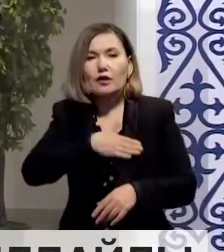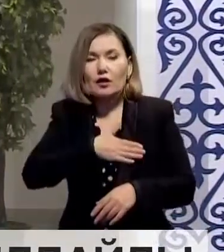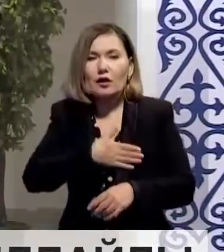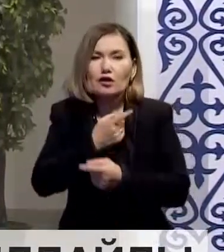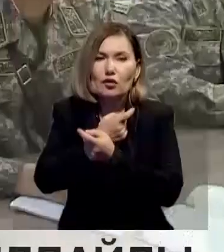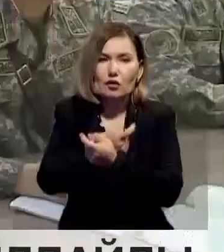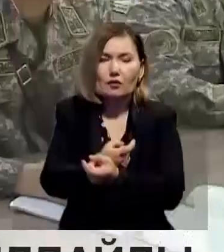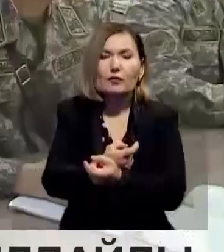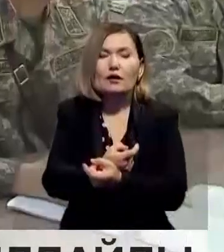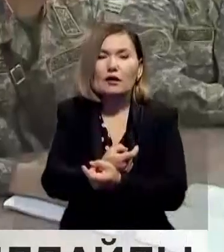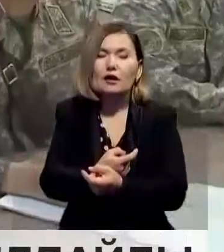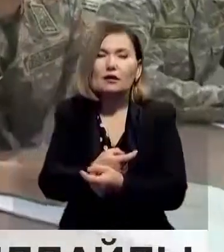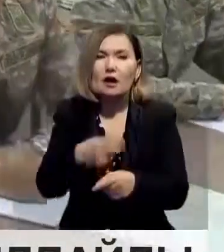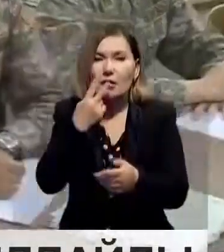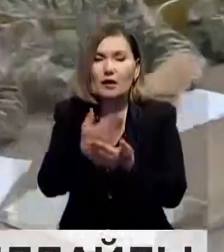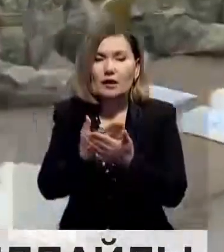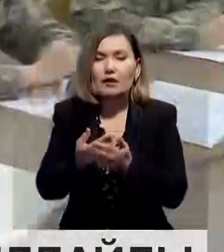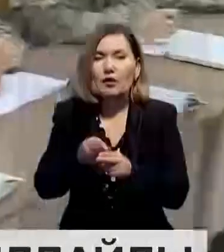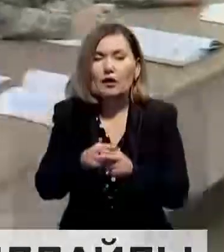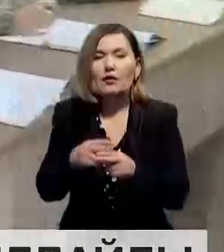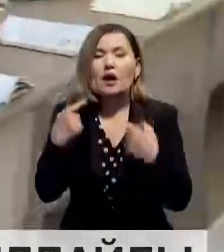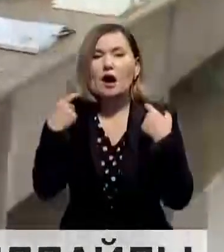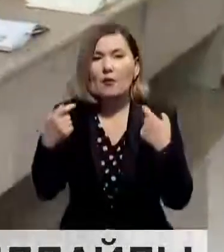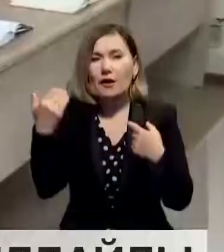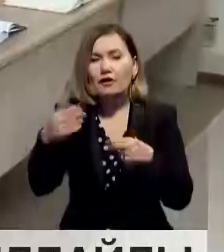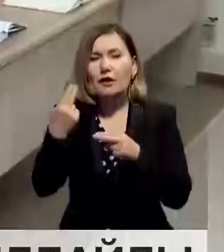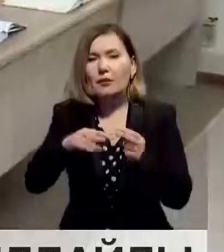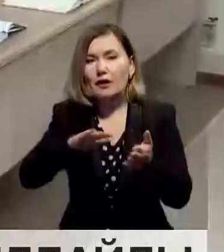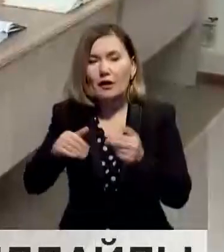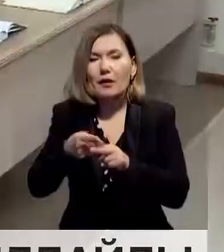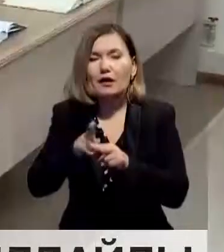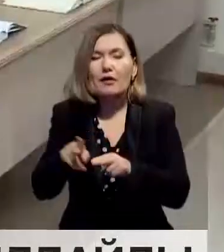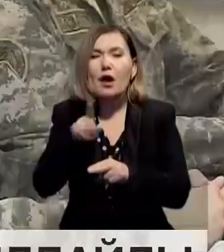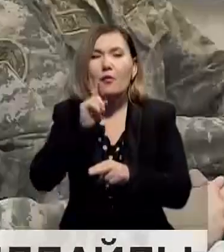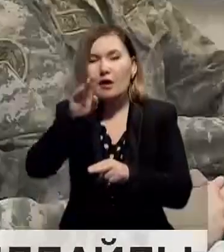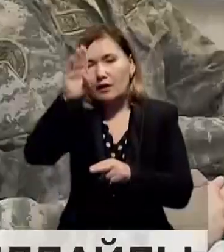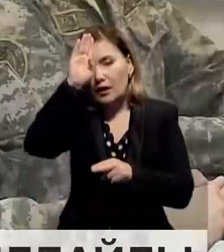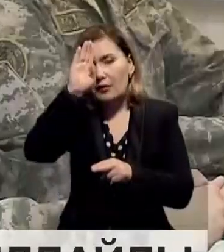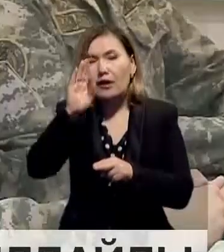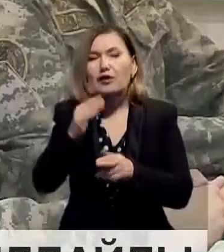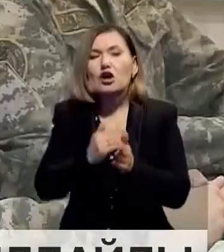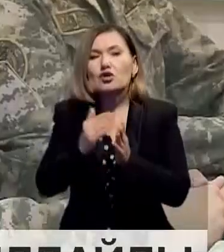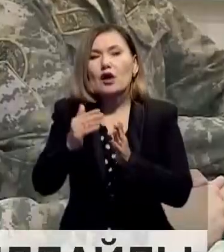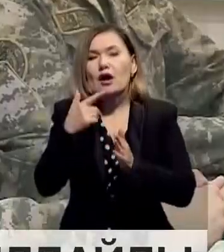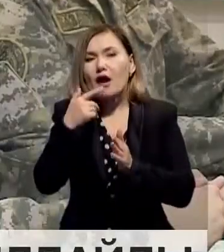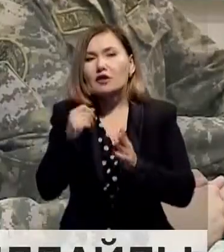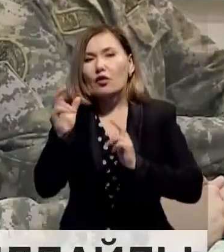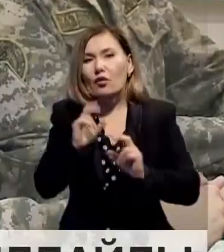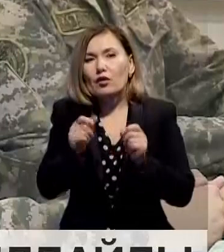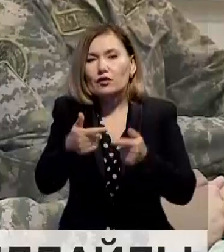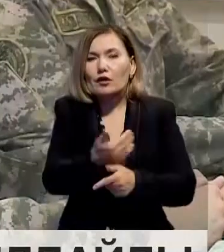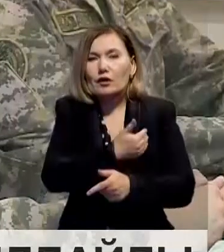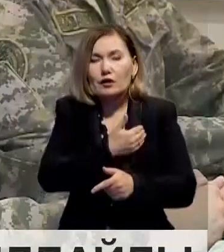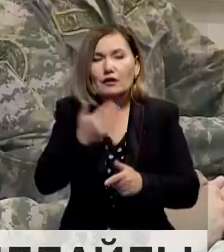екеніңізді дәлелдейсіздер. Колледжді сержант дәрежесінде бітірген соң Нұрлыбай білімін әрі қарай жоғары әскери оқу орындарында жалғастырмақ.